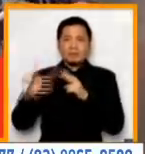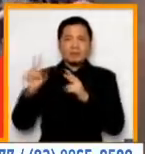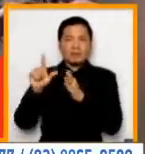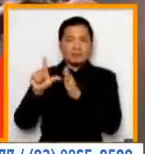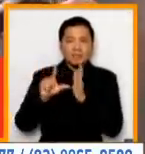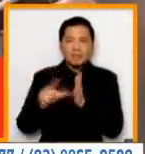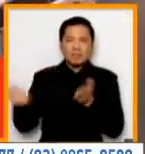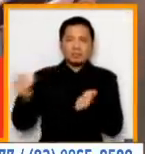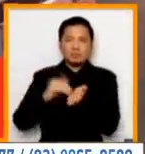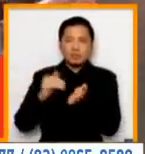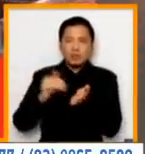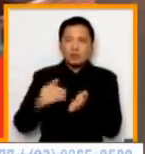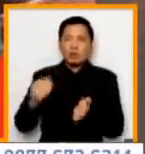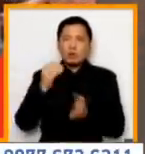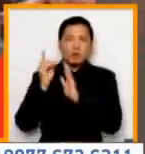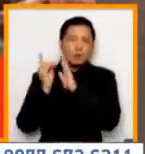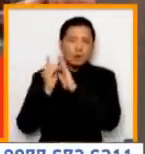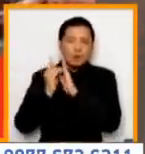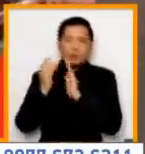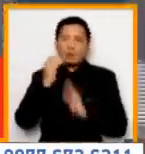apartments sa gusaling ito.